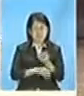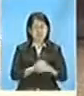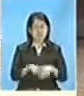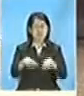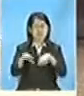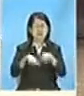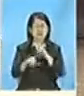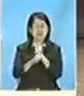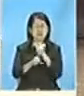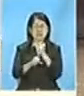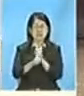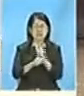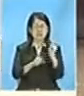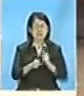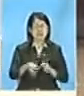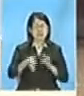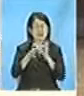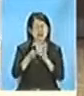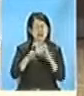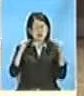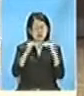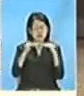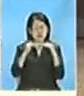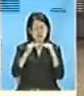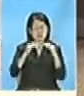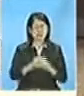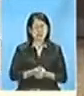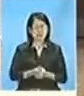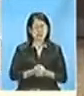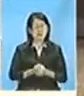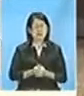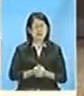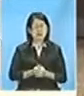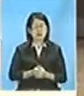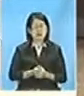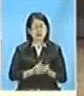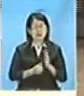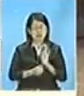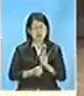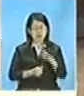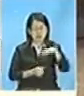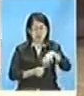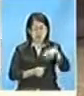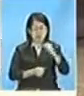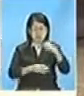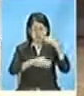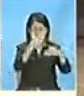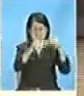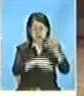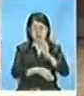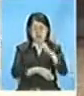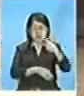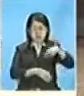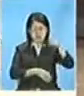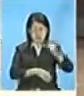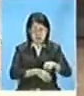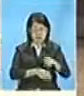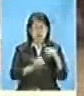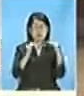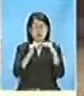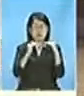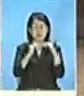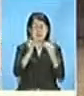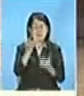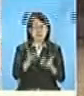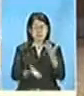หารการยุติธรรมชั้นสูงจากสถาบันพัฒนาตุลาการศาลยุติธรรมวันนี้ก็ผ